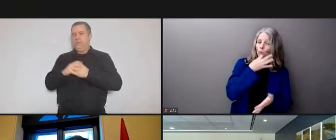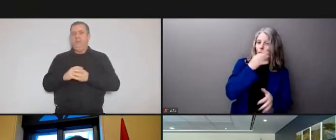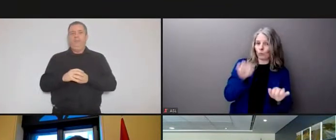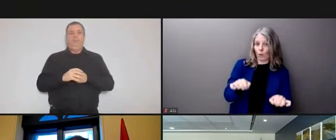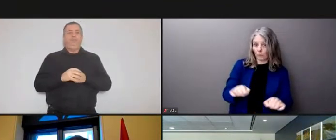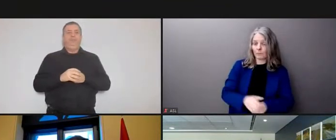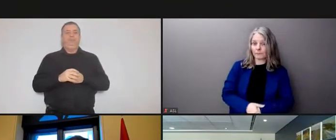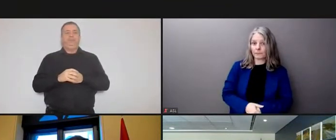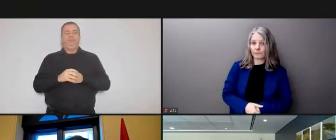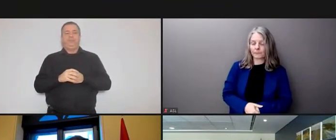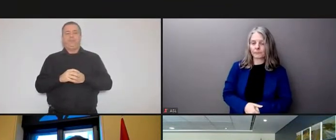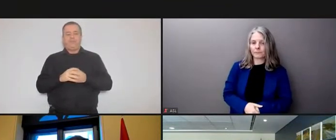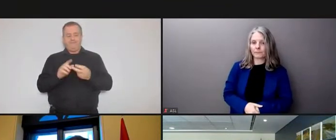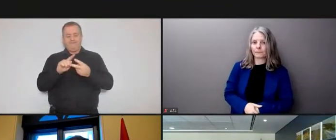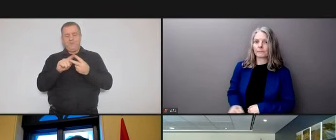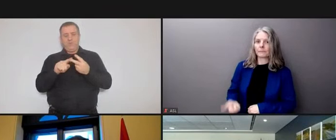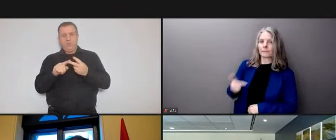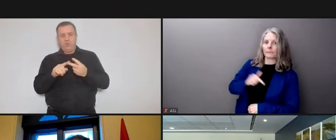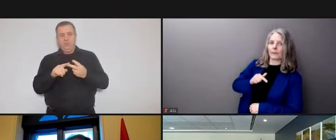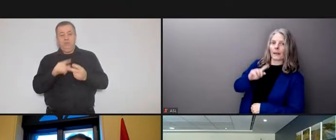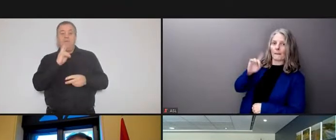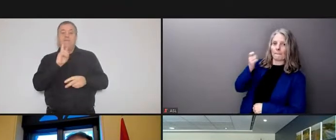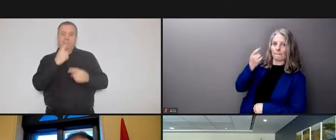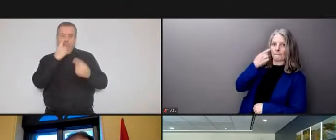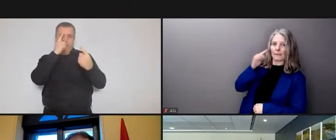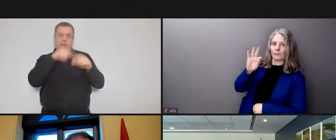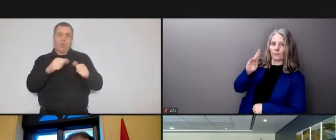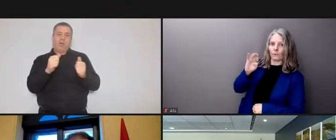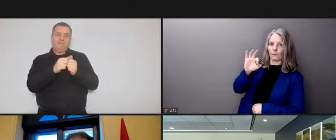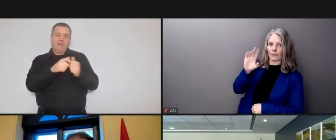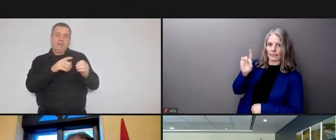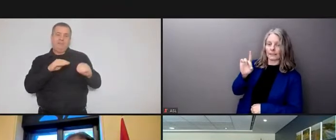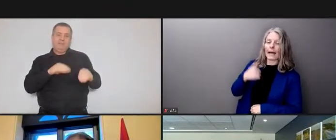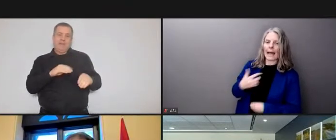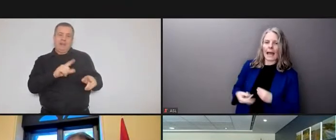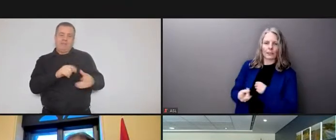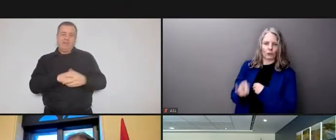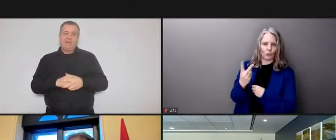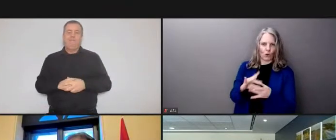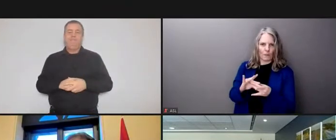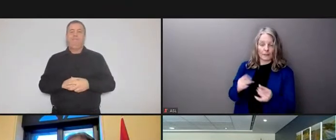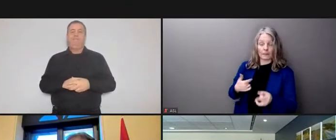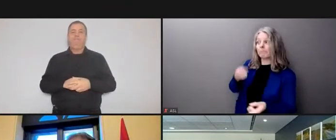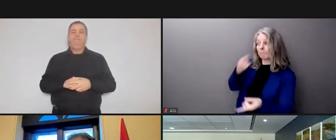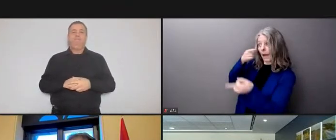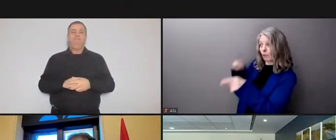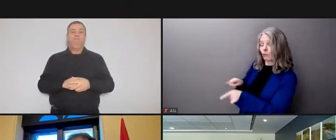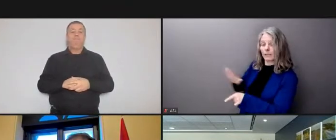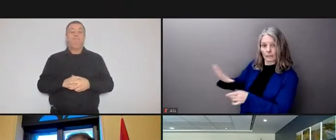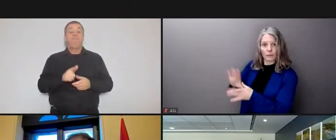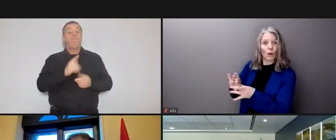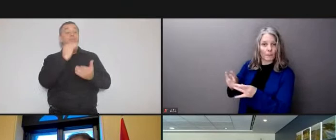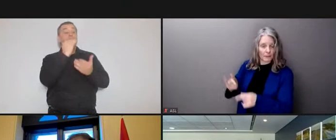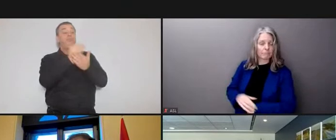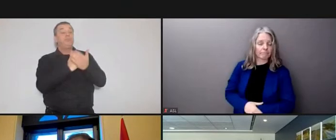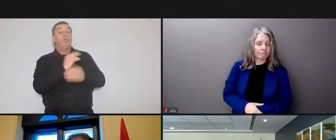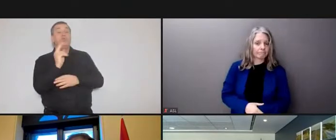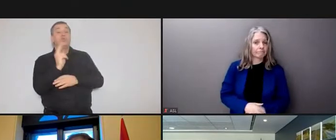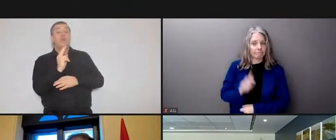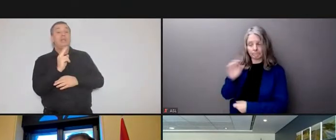seulement deux choses je suis complètement d'accord avec le ministre Lametti que ces mesures d'urgence